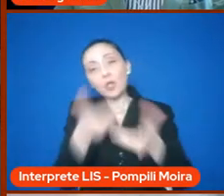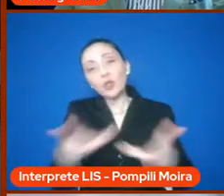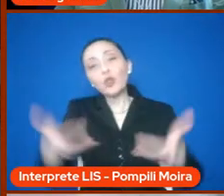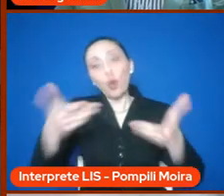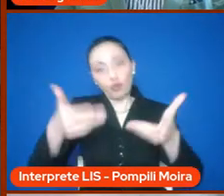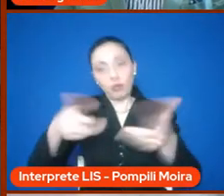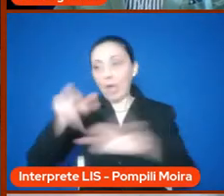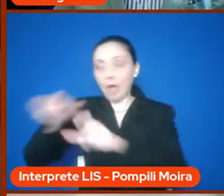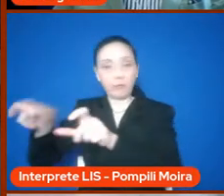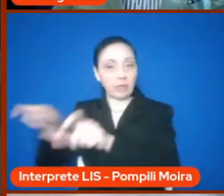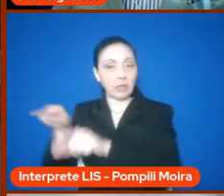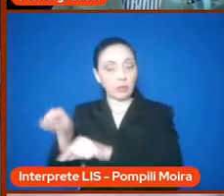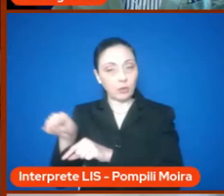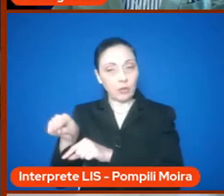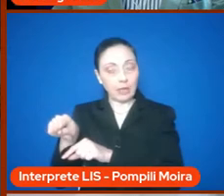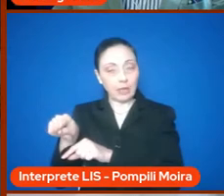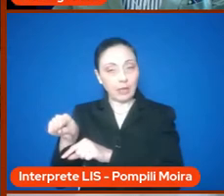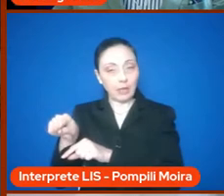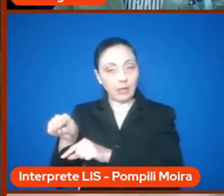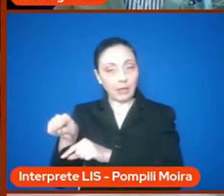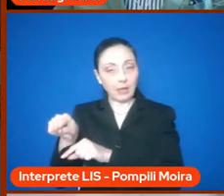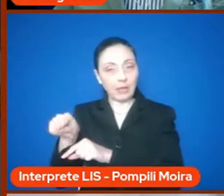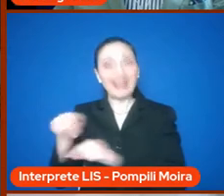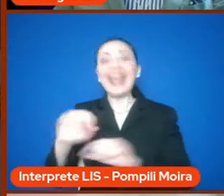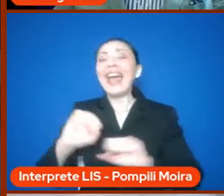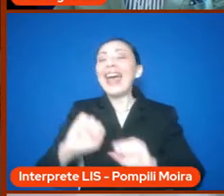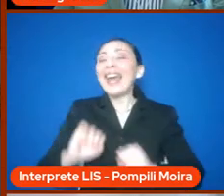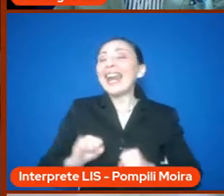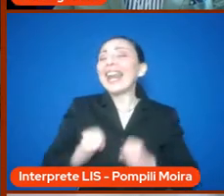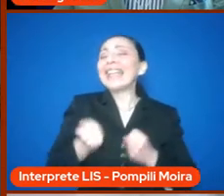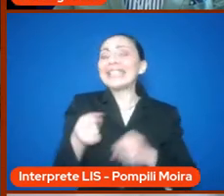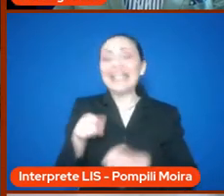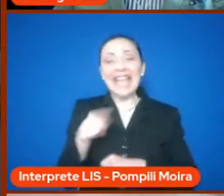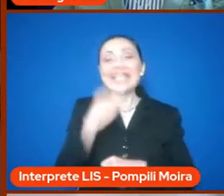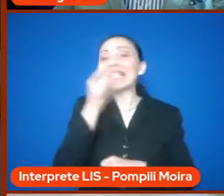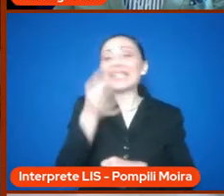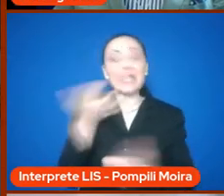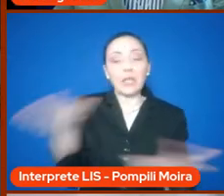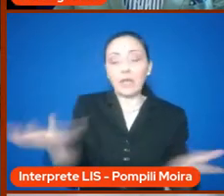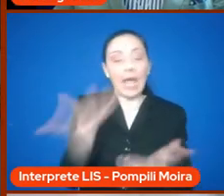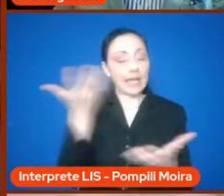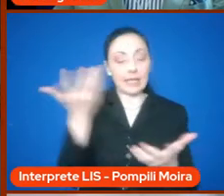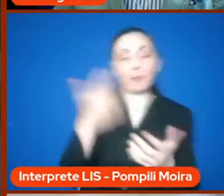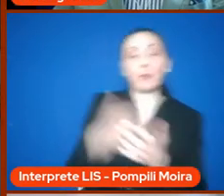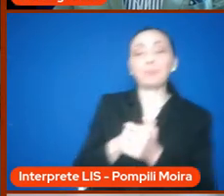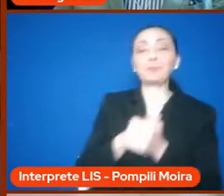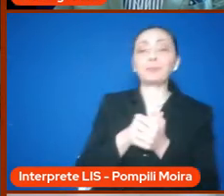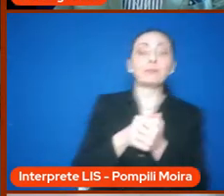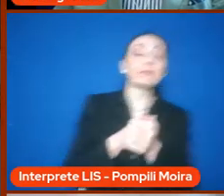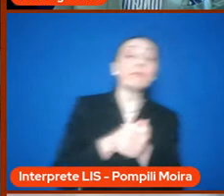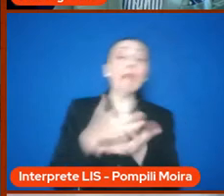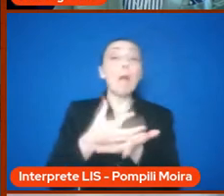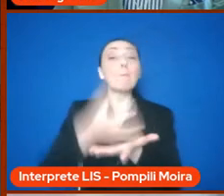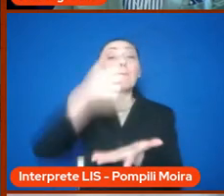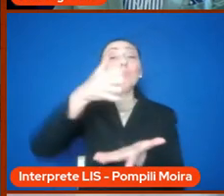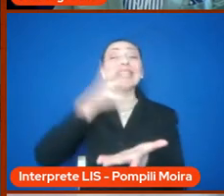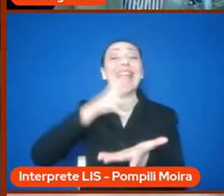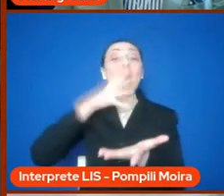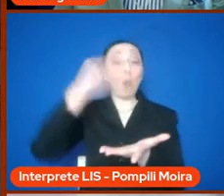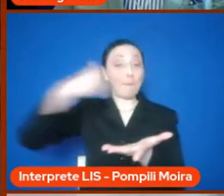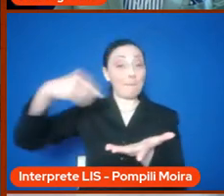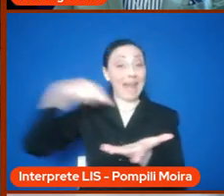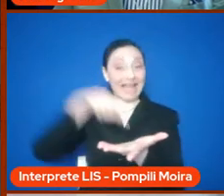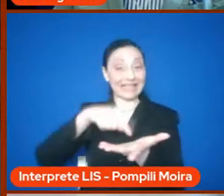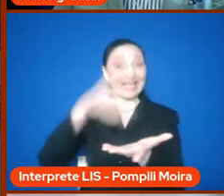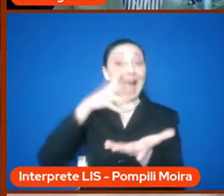certo materiale, se è resiliente, finito uno shock, come una bottiglia d'acqua di plastica con dell'acqua dentro, cioè